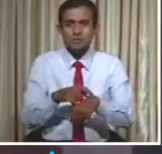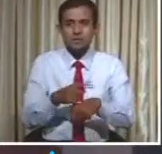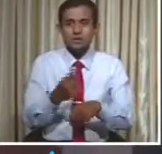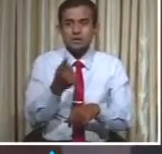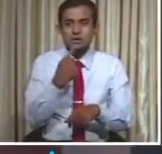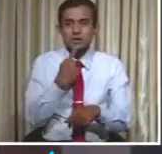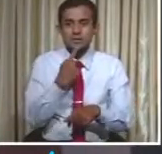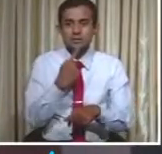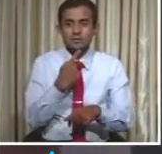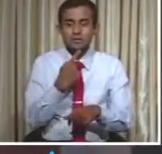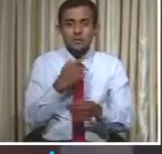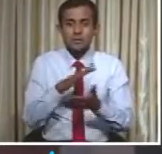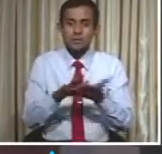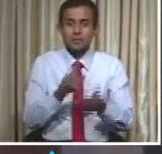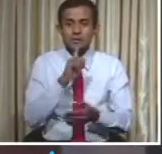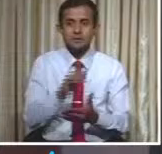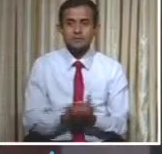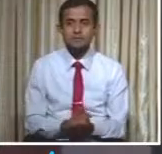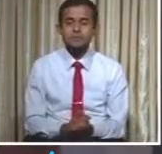ඔබතුමා පැහැදිලි කරන්න.